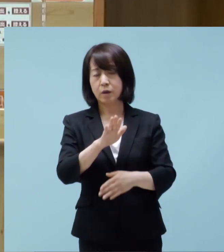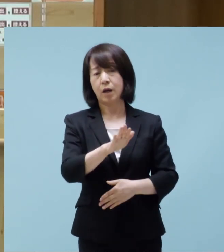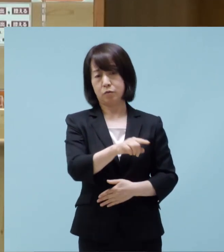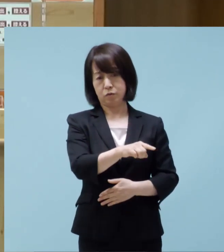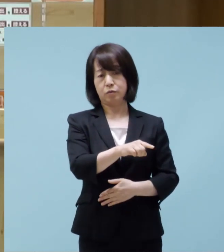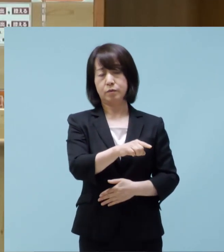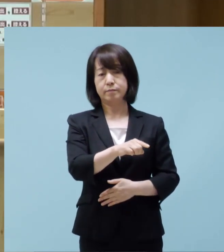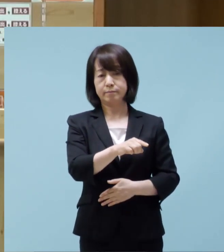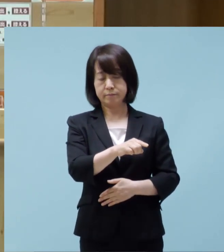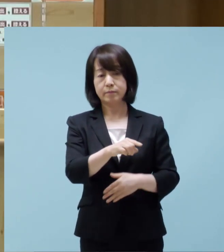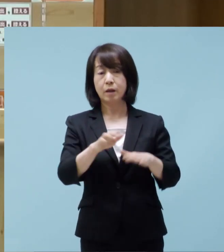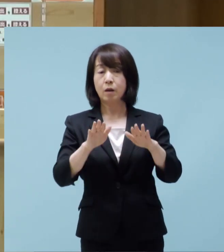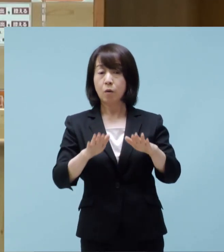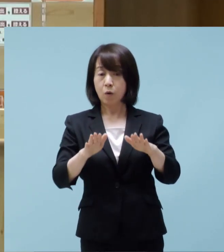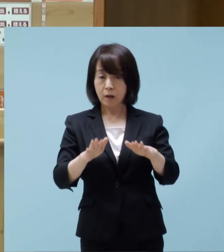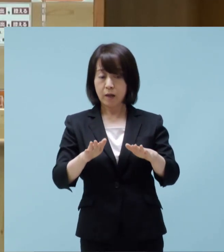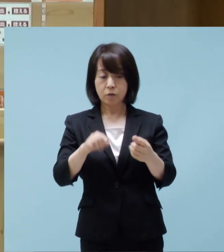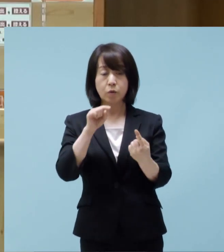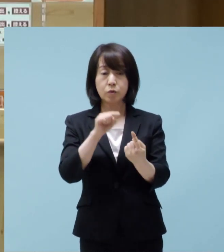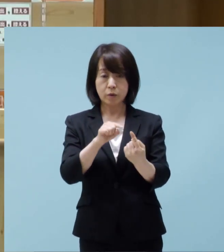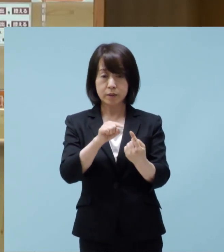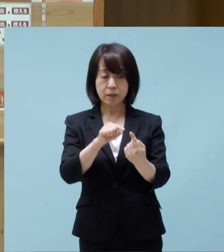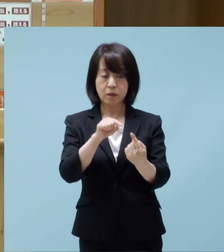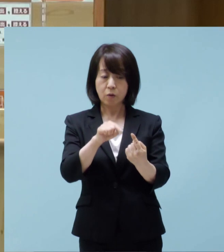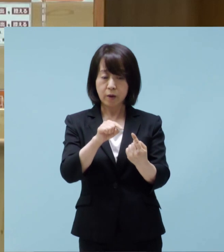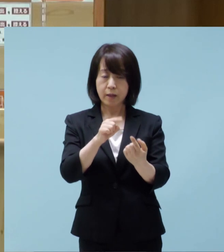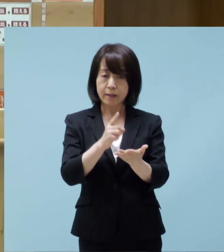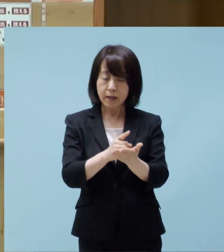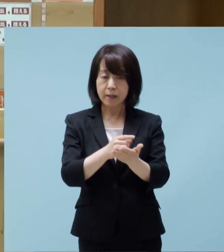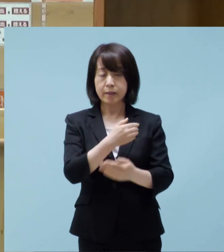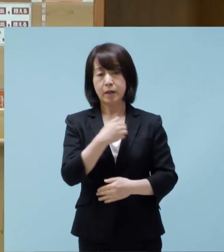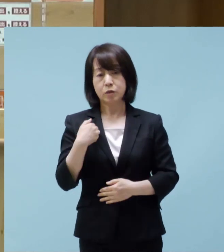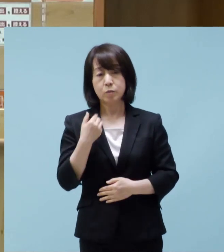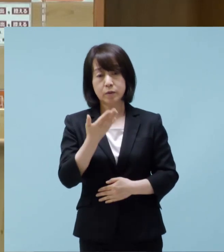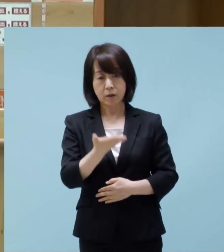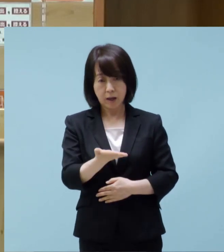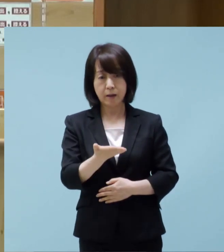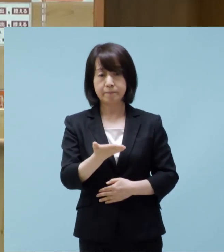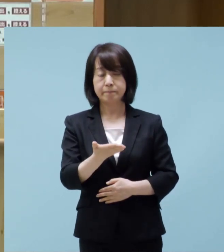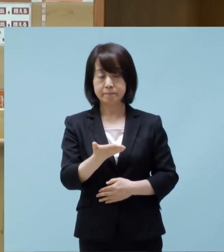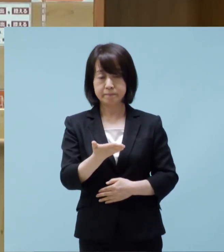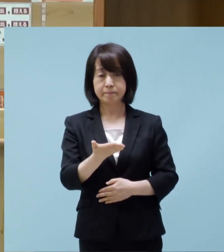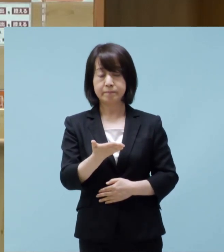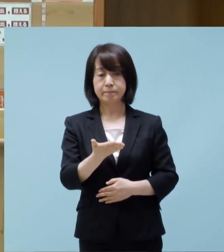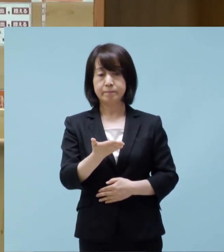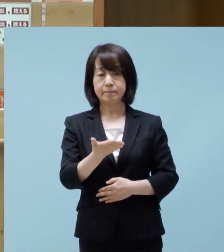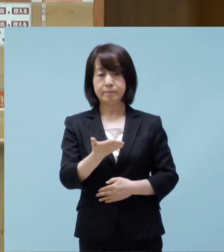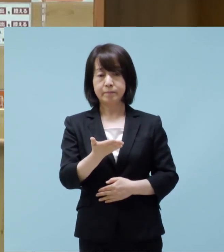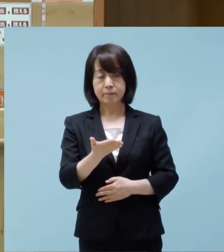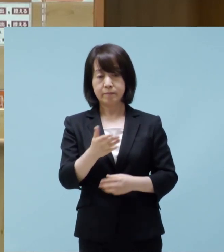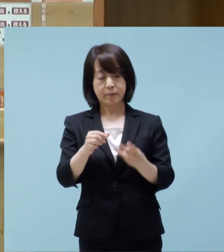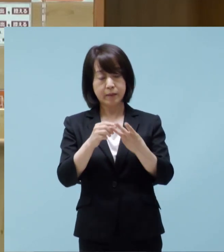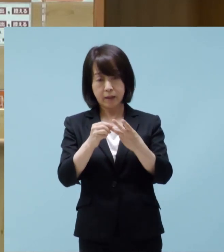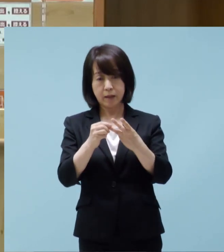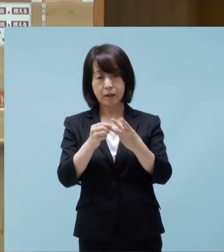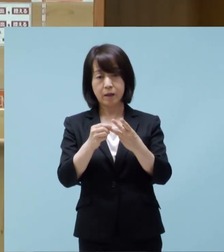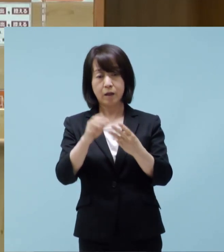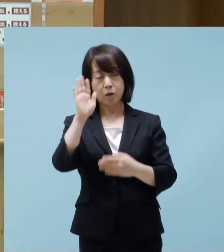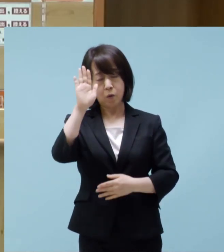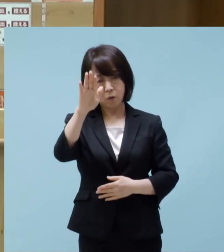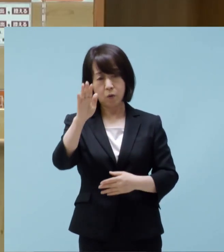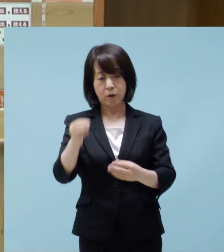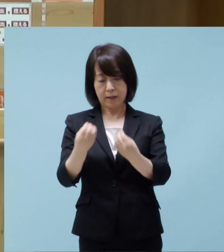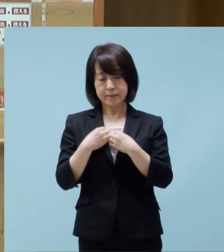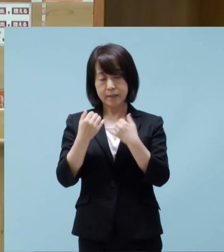今回決定した措置で十分なのかどうかということ、それから最後に、今後感染者数が増えた場合など、措